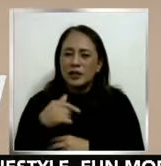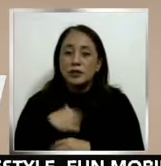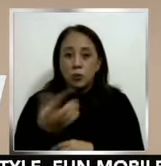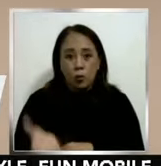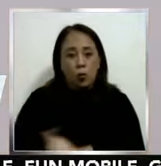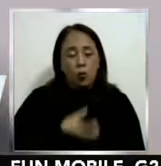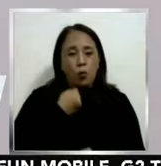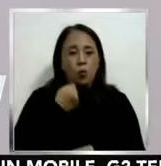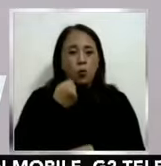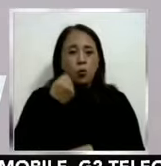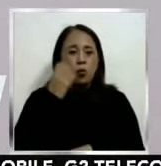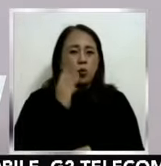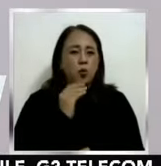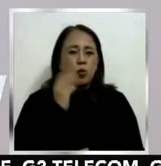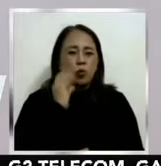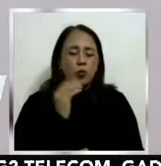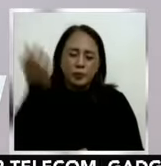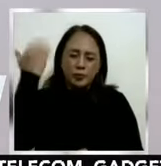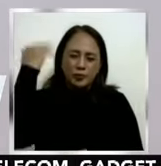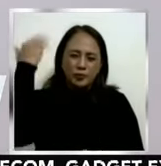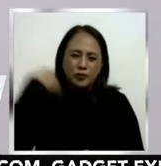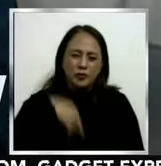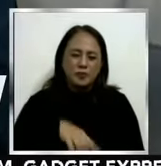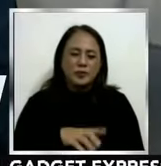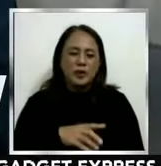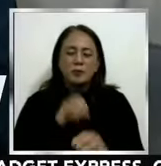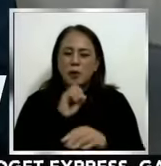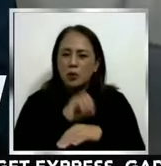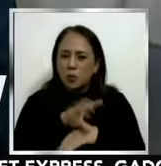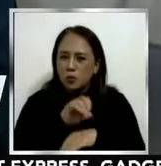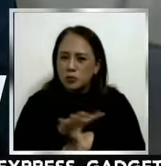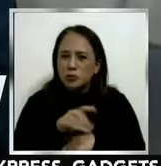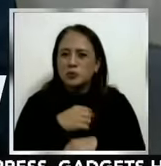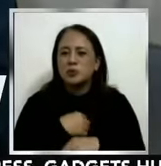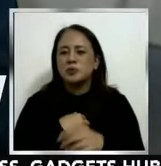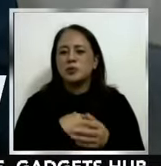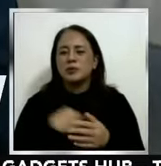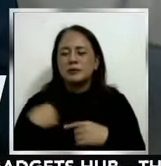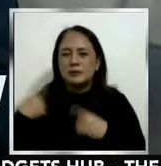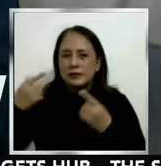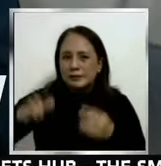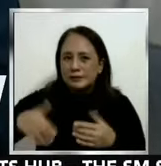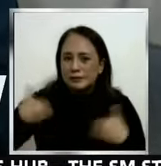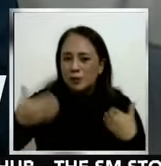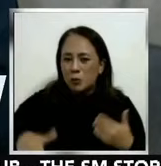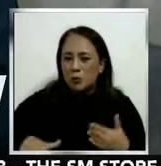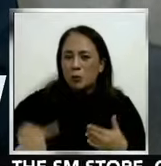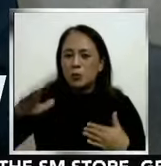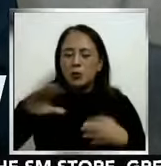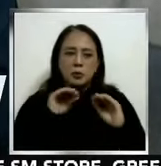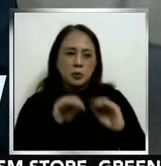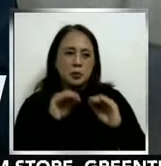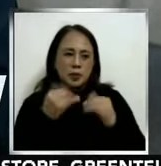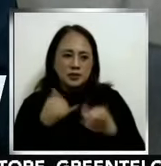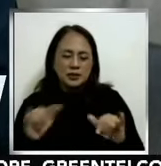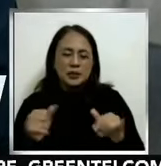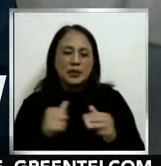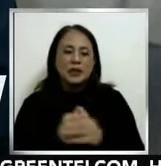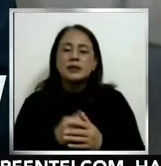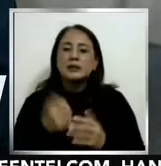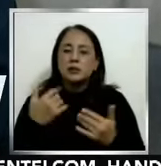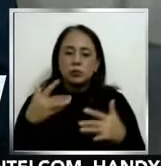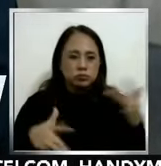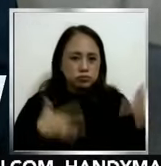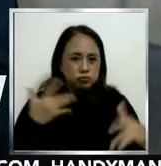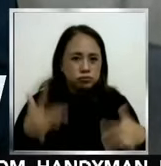era. Yung mga coaches ko na simula bata ako na nagtuturo pa rin sa skating rink, they're all excited. Actually,